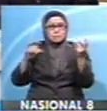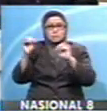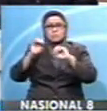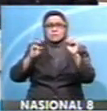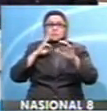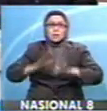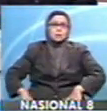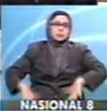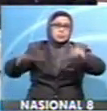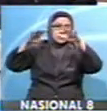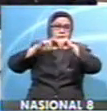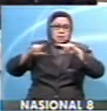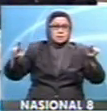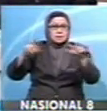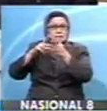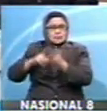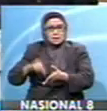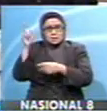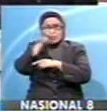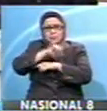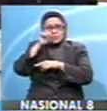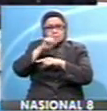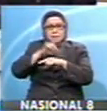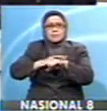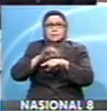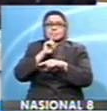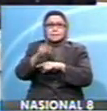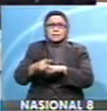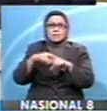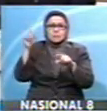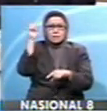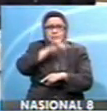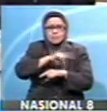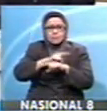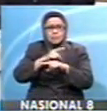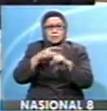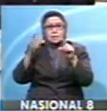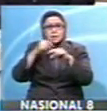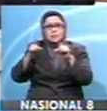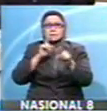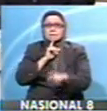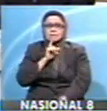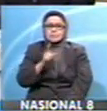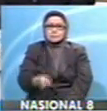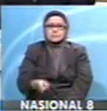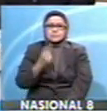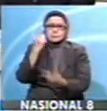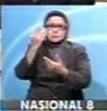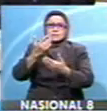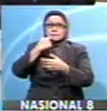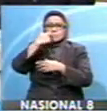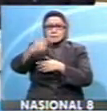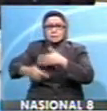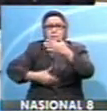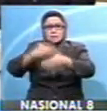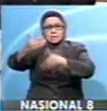penduduk sebulan ternyata belum mencukupi penduduk memerlukan tempoh agak lama sebelum keadaan mampu kembali seperti sediakala wartawan